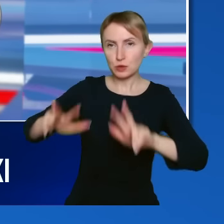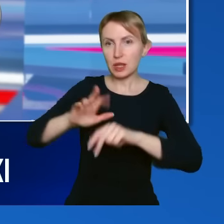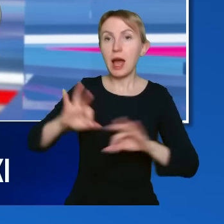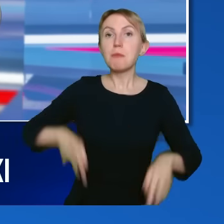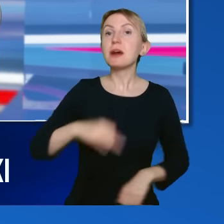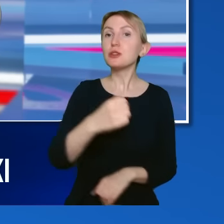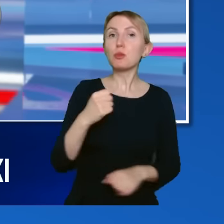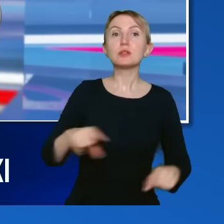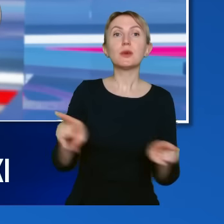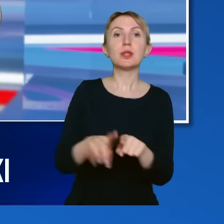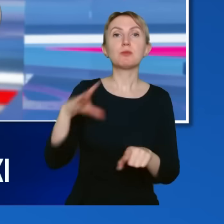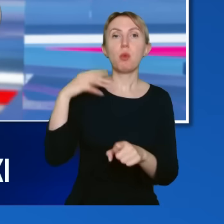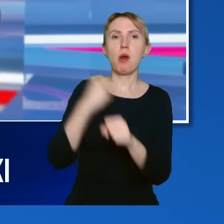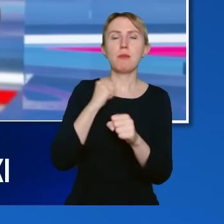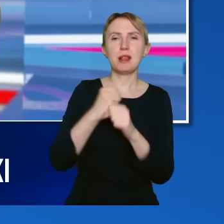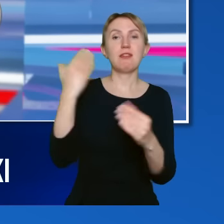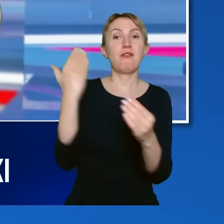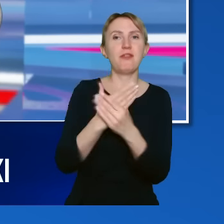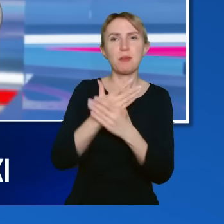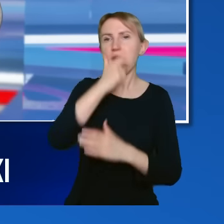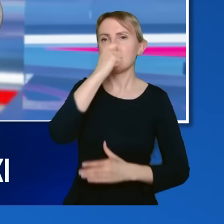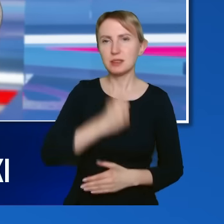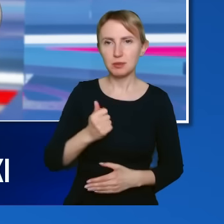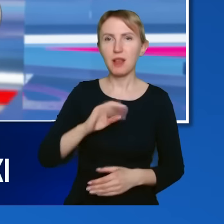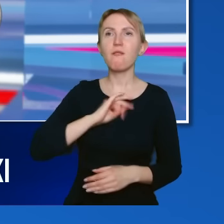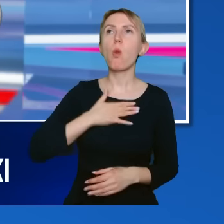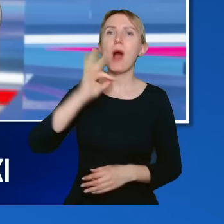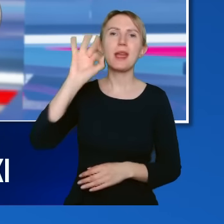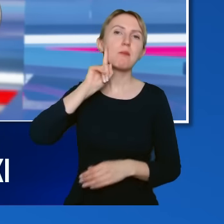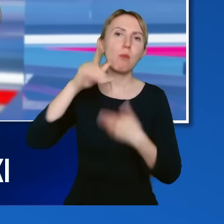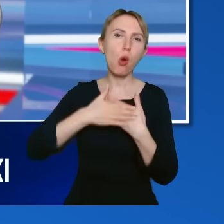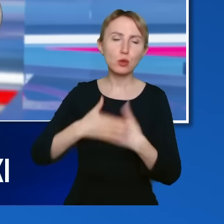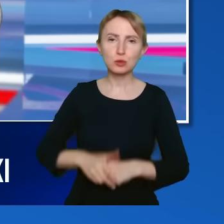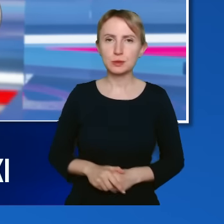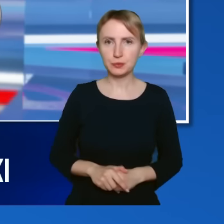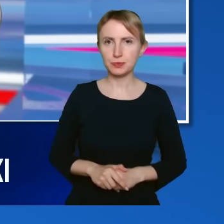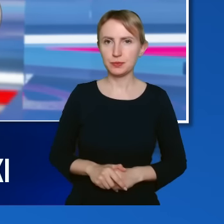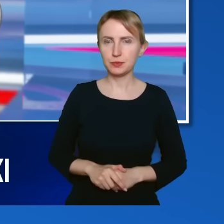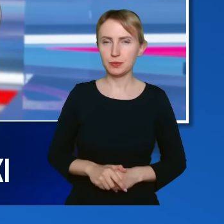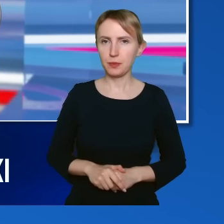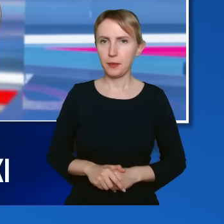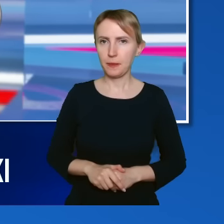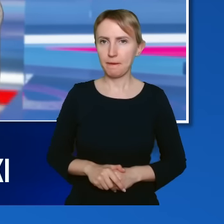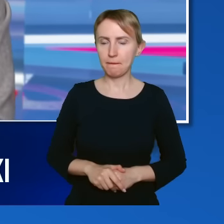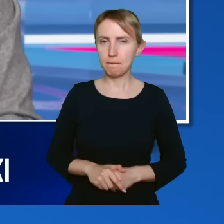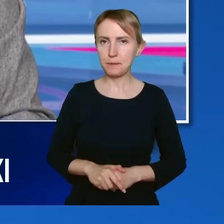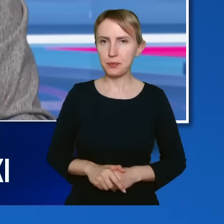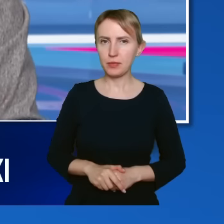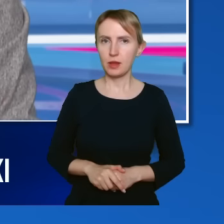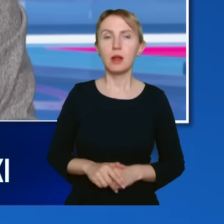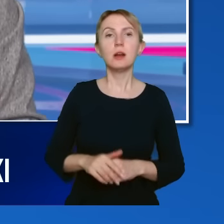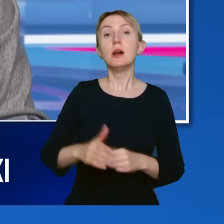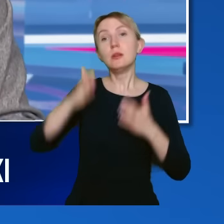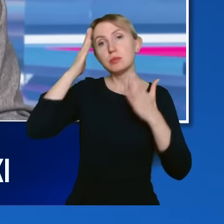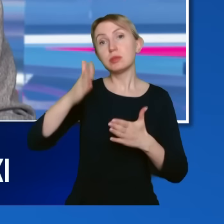też pracowała w takim przedsiębiorstwie, które jest własnością jej najbliższej rodziny, współwłasnością jej najbliższej rodziny, zajmuje się odpadami.